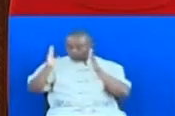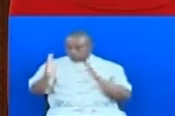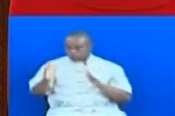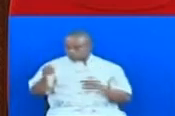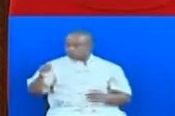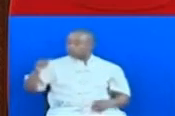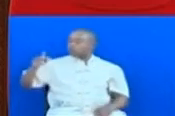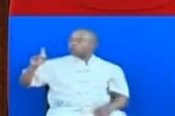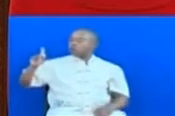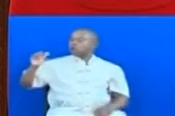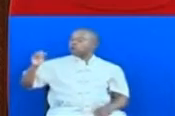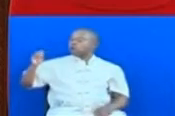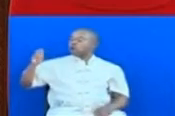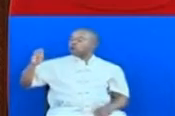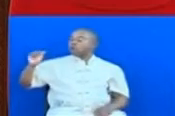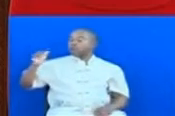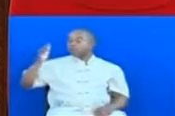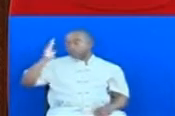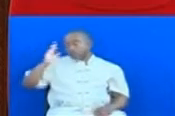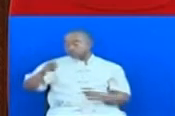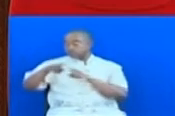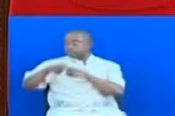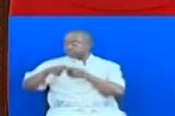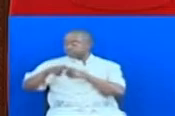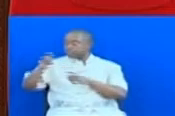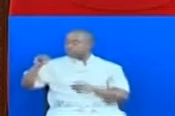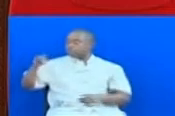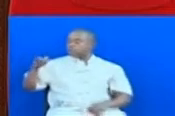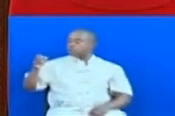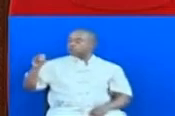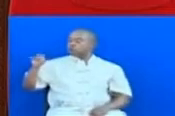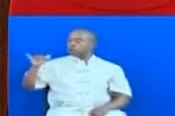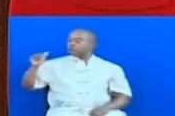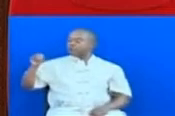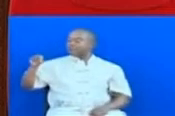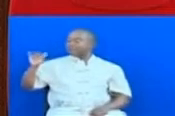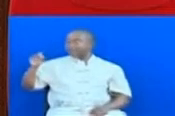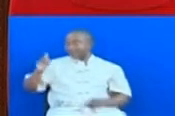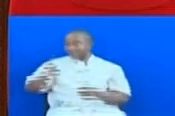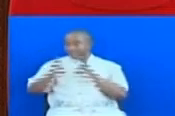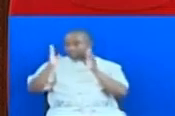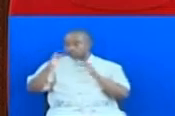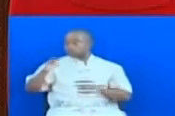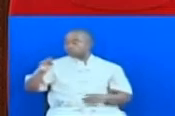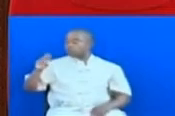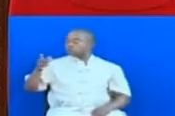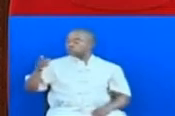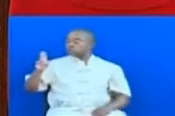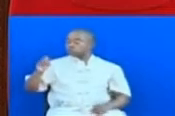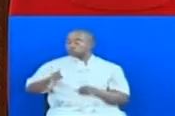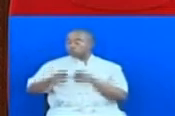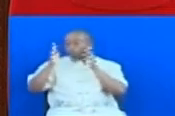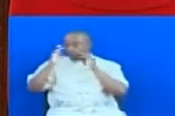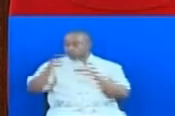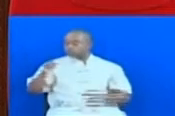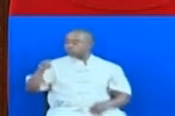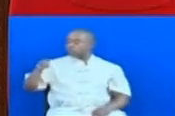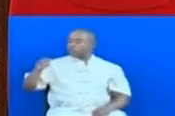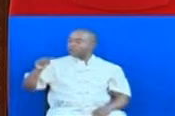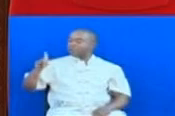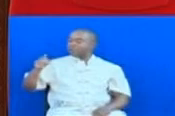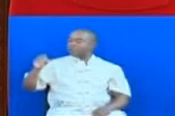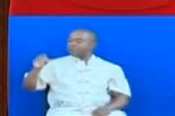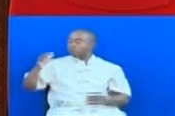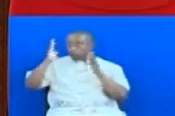Josephina Komba; Mheshimiwa Engineer Ngonyani; Mheshimiwa Rose Kamil Sukum; Mheshimiwa Jafari Michael; Mheshimiwa